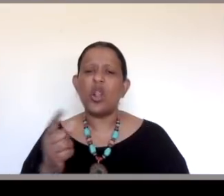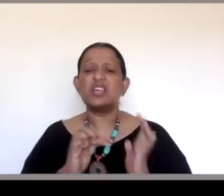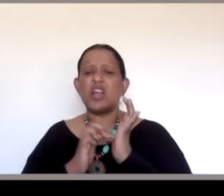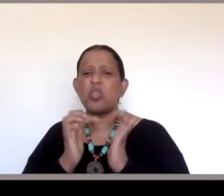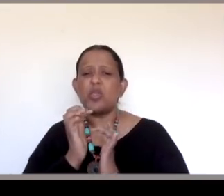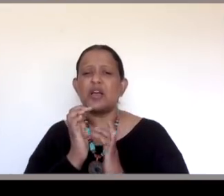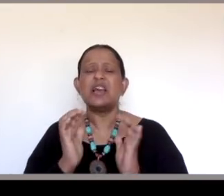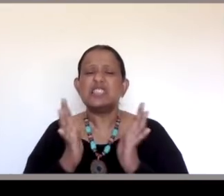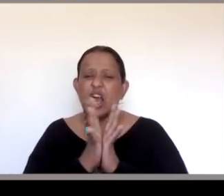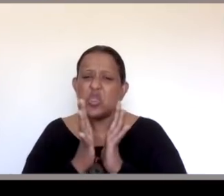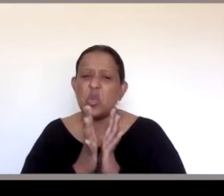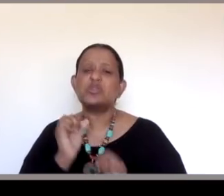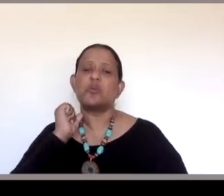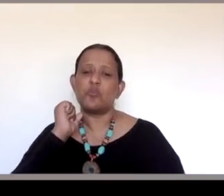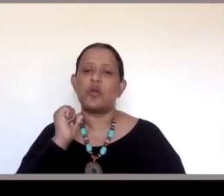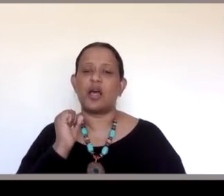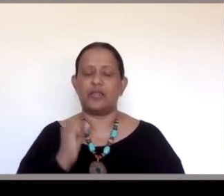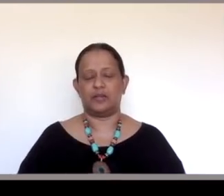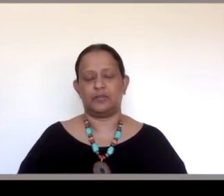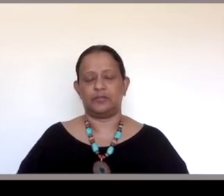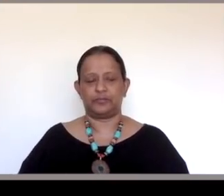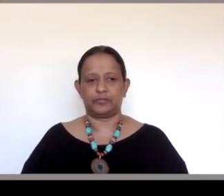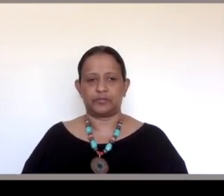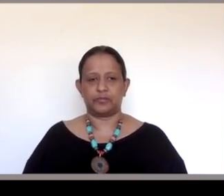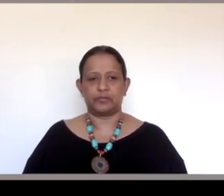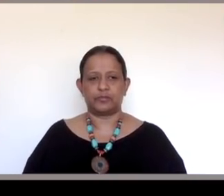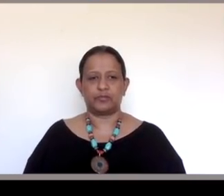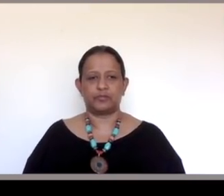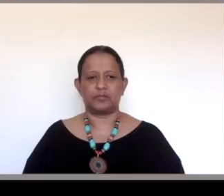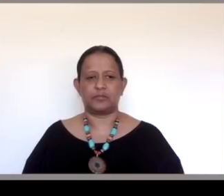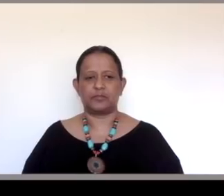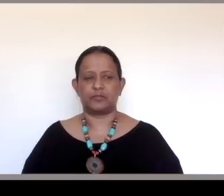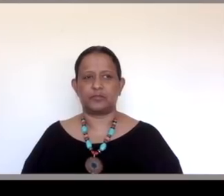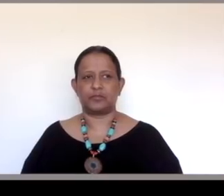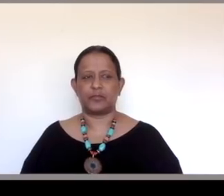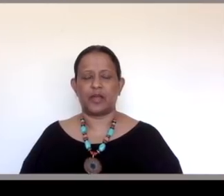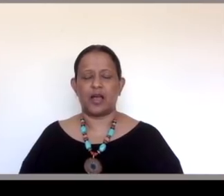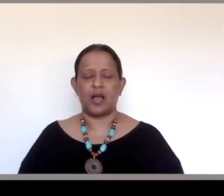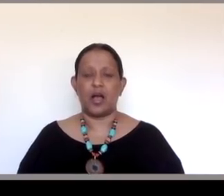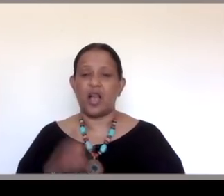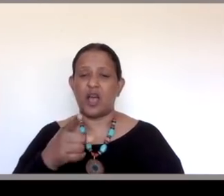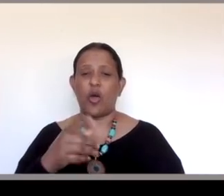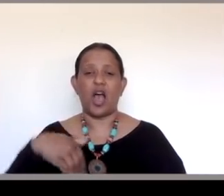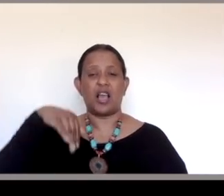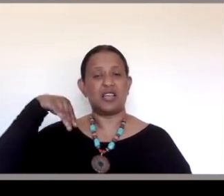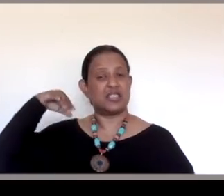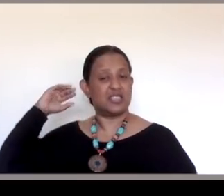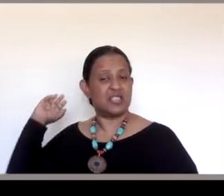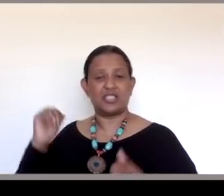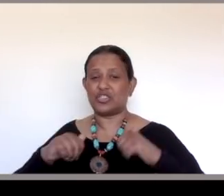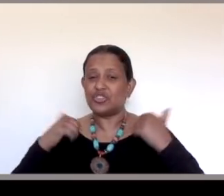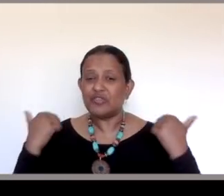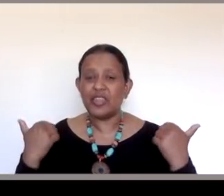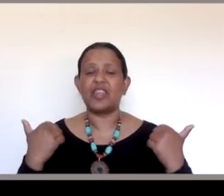பாஹிர திரவியமய தேவல் வலிந்த இந்த வெளிப்படையாக இருக்கின்ற பொருளாதாரம் சம்பந்தப்பட்ட விடயங்களினால நத்தங்